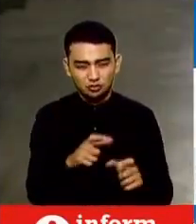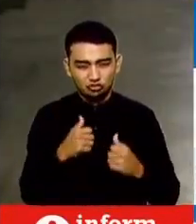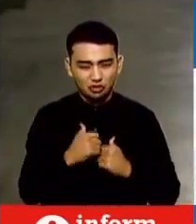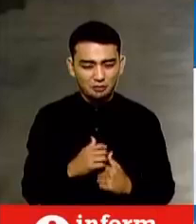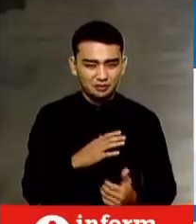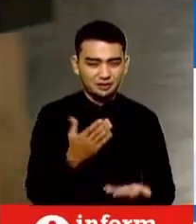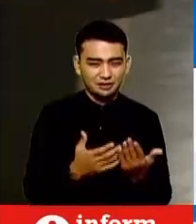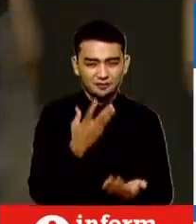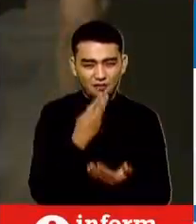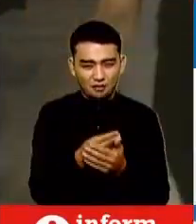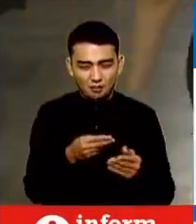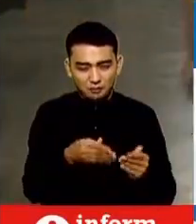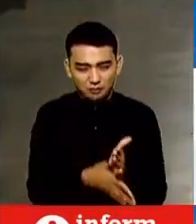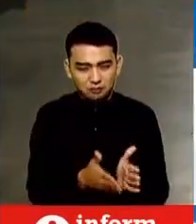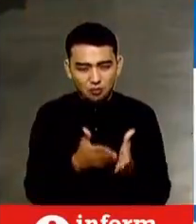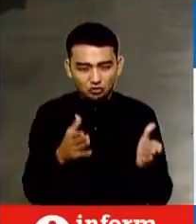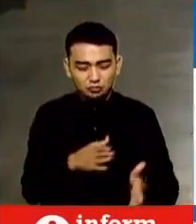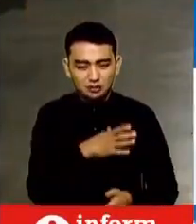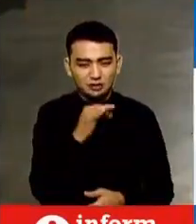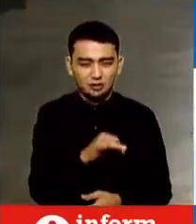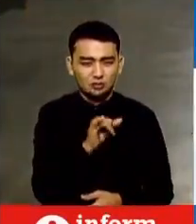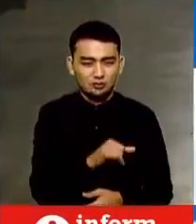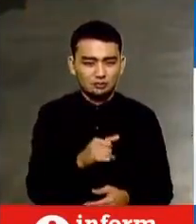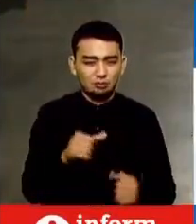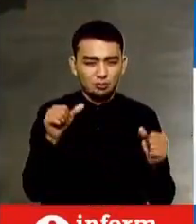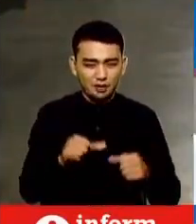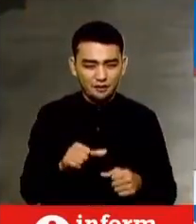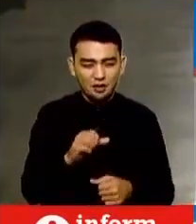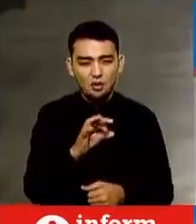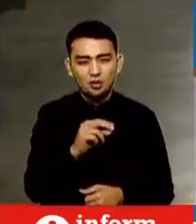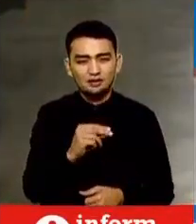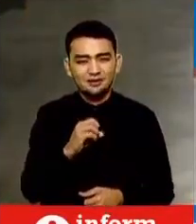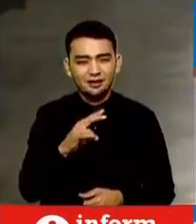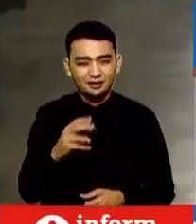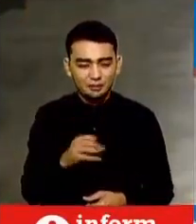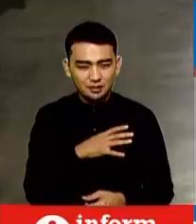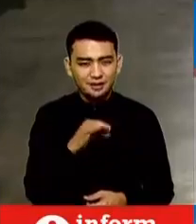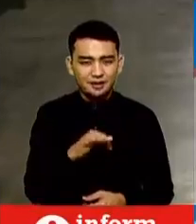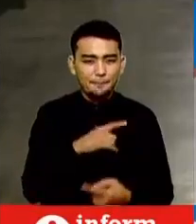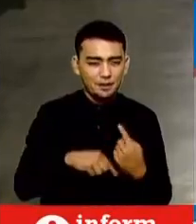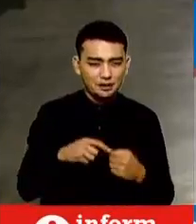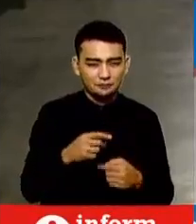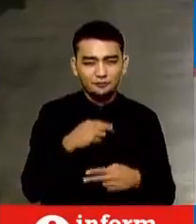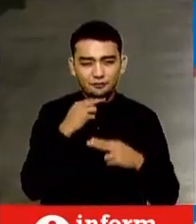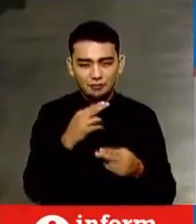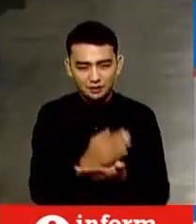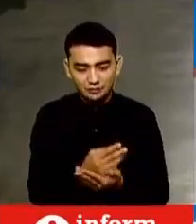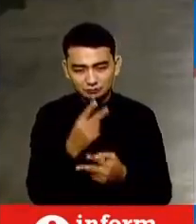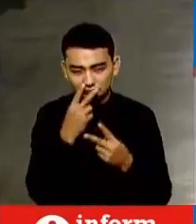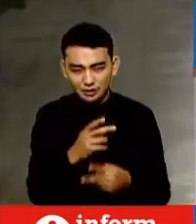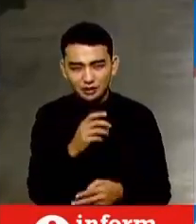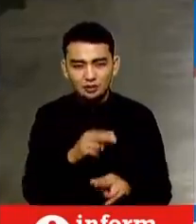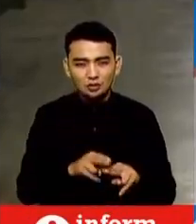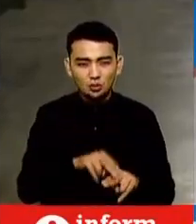понесли свои убытки. И сейчас будет дана правовая оценка. Но мы, несмотря на это, принимаем все это во внимание. То есть те,